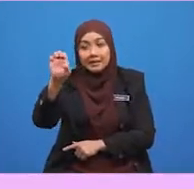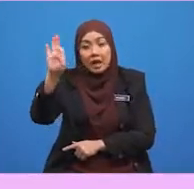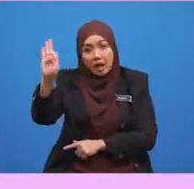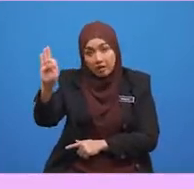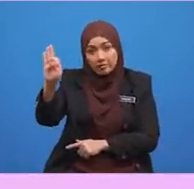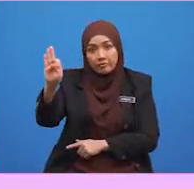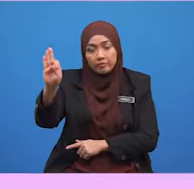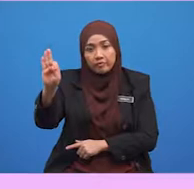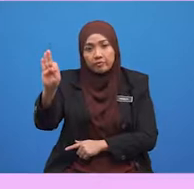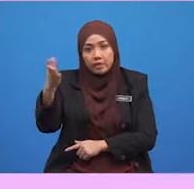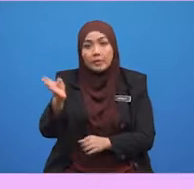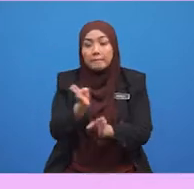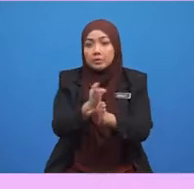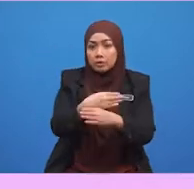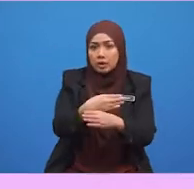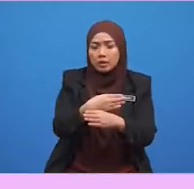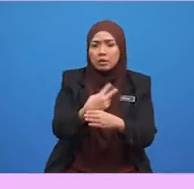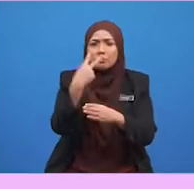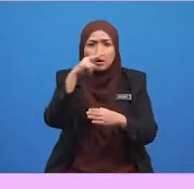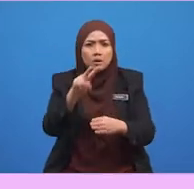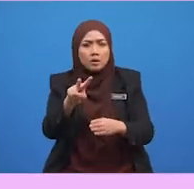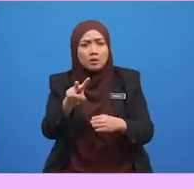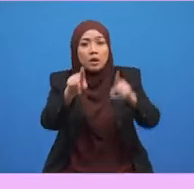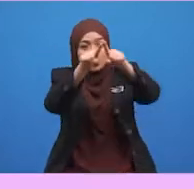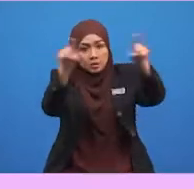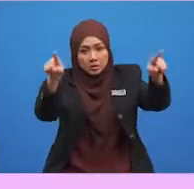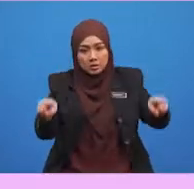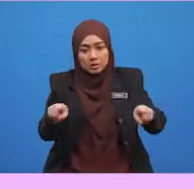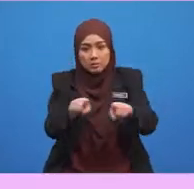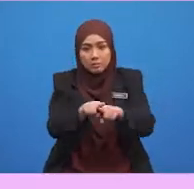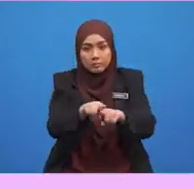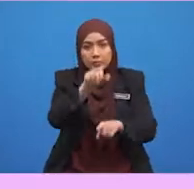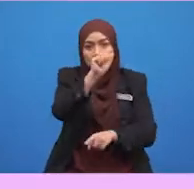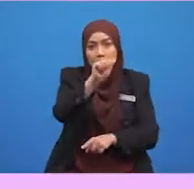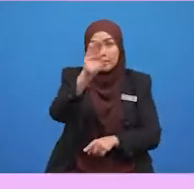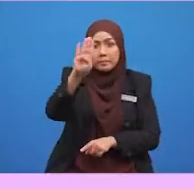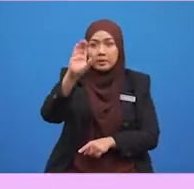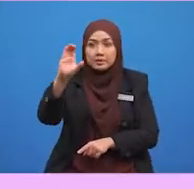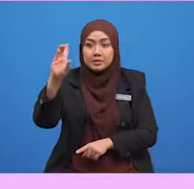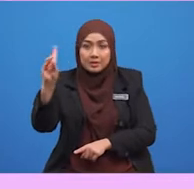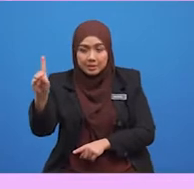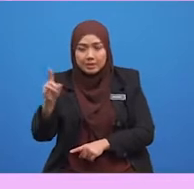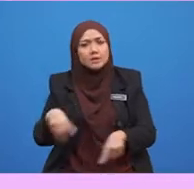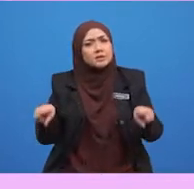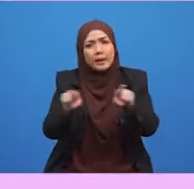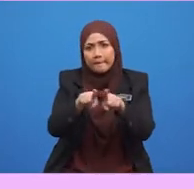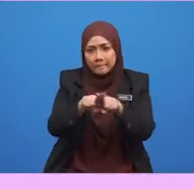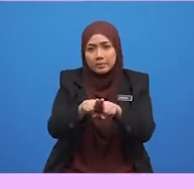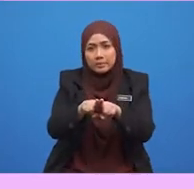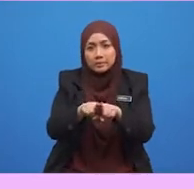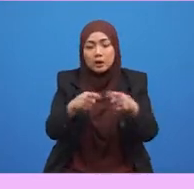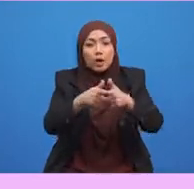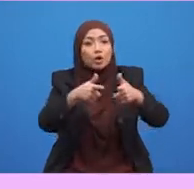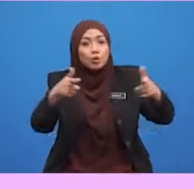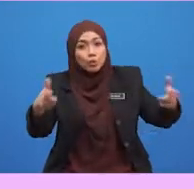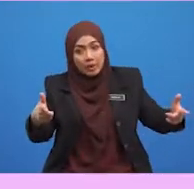ABEF yang terbentuk berdasarkan segi empat tepat ABCD sama dengan luas